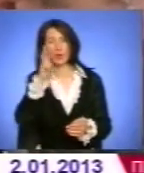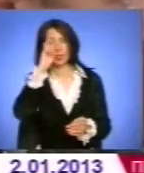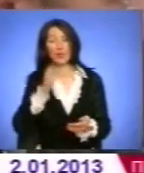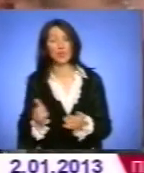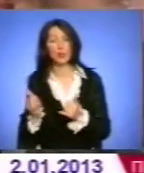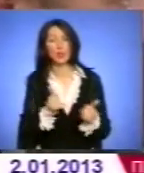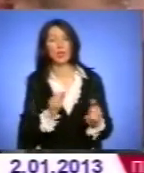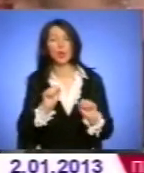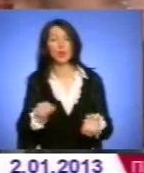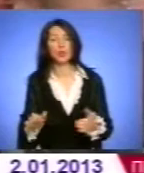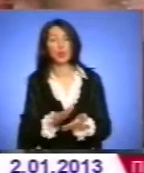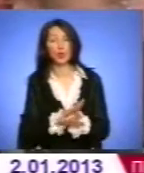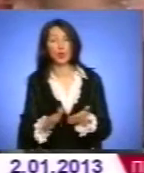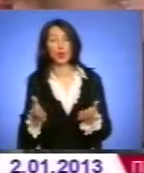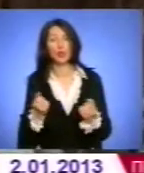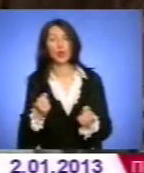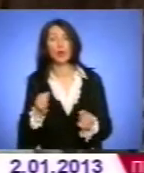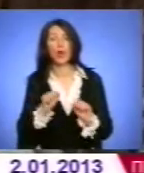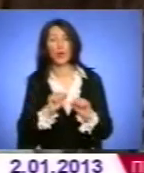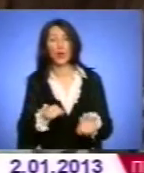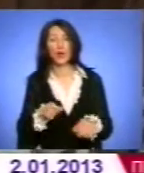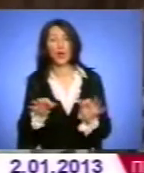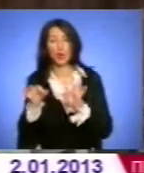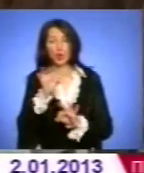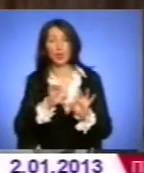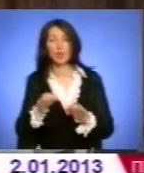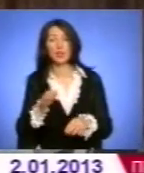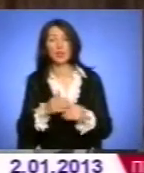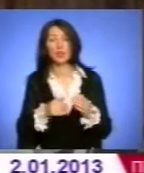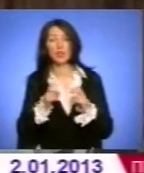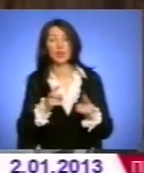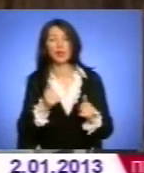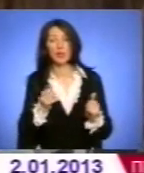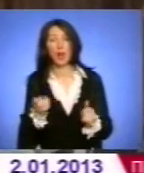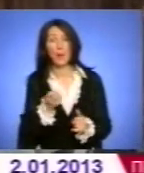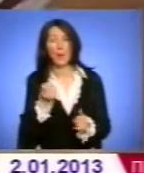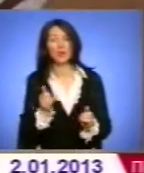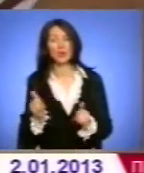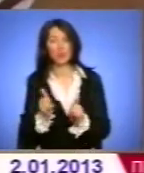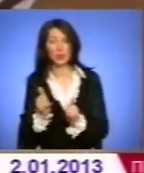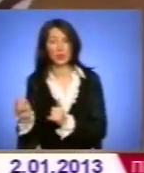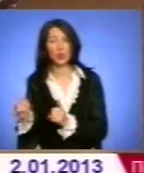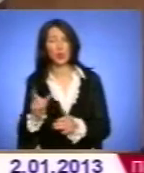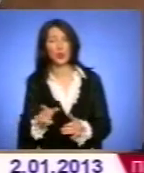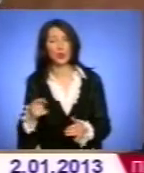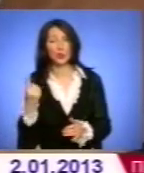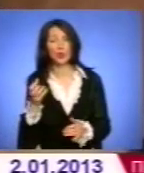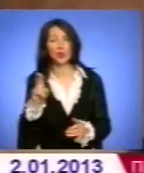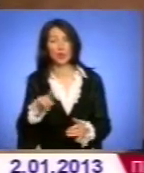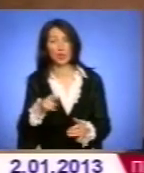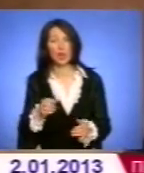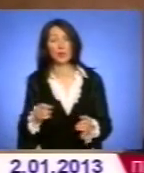можливість безкоштовного отримання правових консультацій спеціалістів для малозабезпечених осіб. З 1 січня кількість юридичних